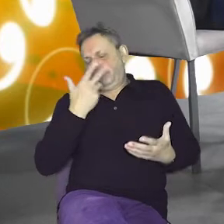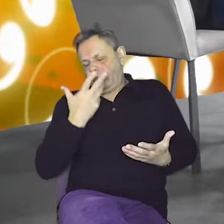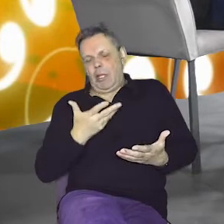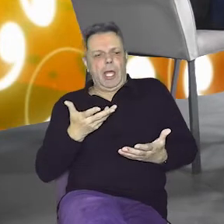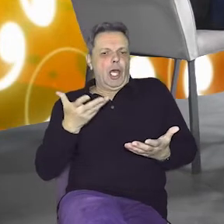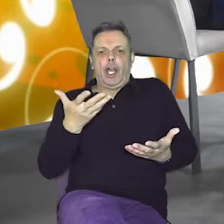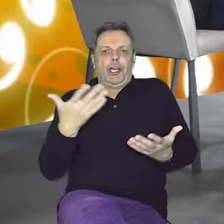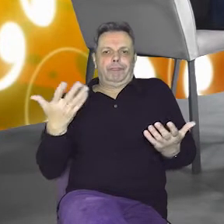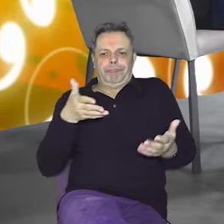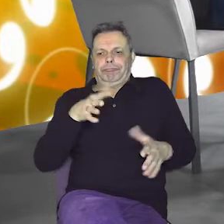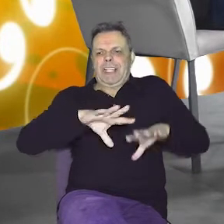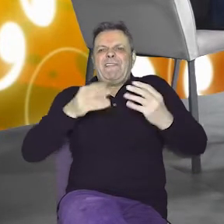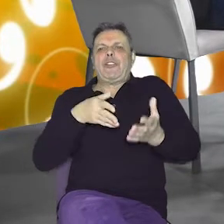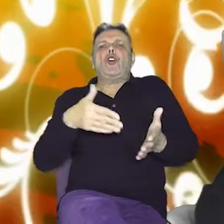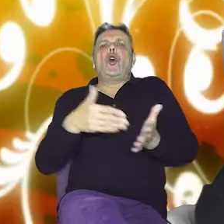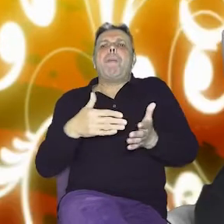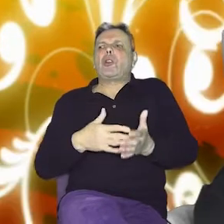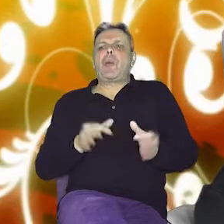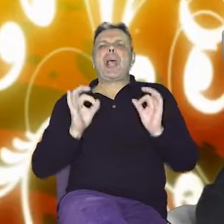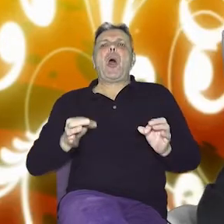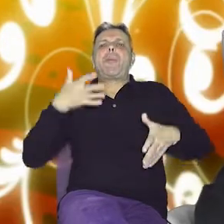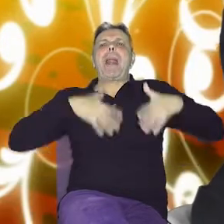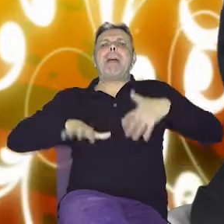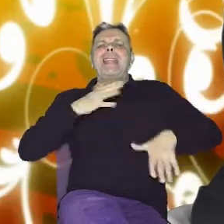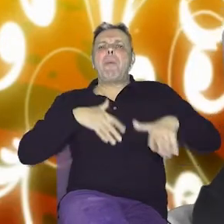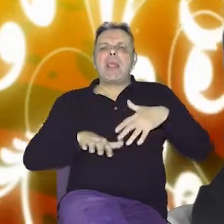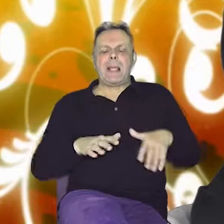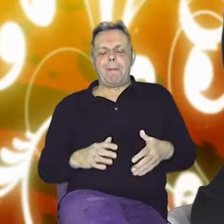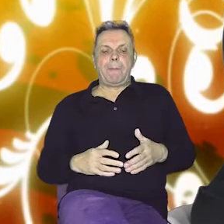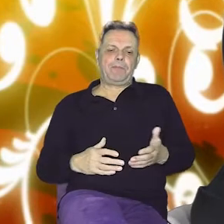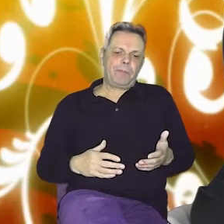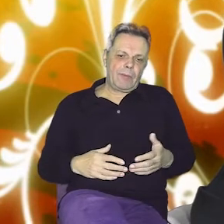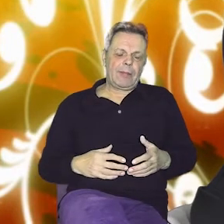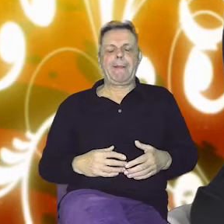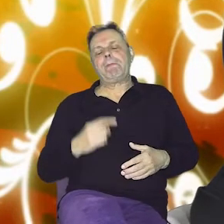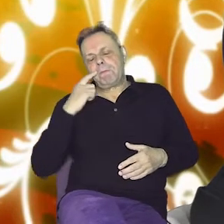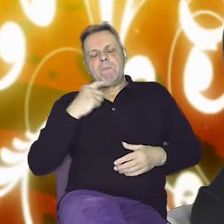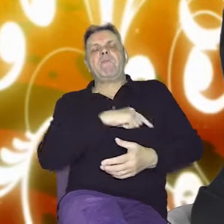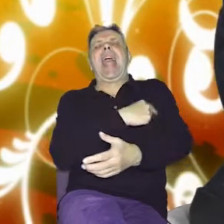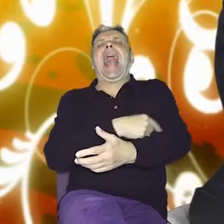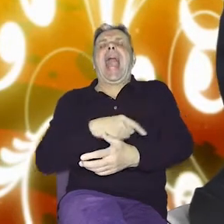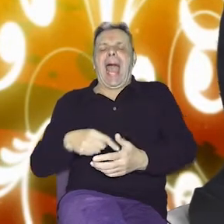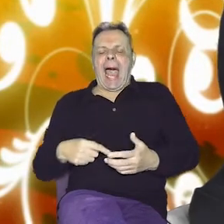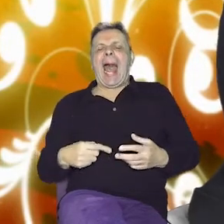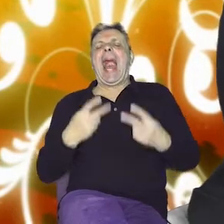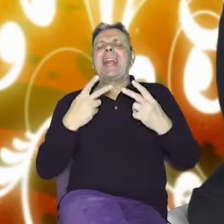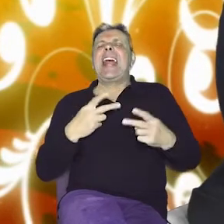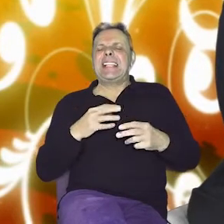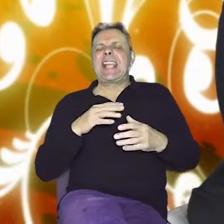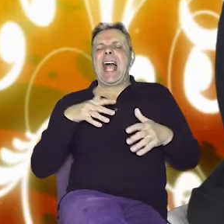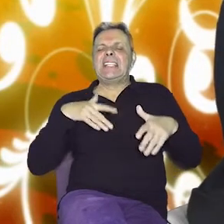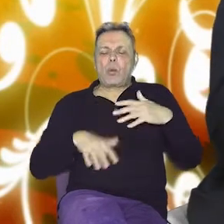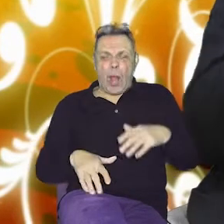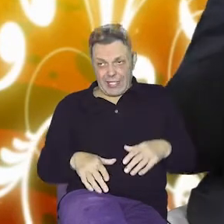normalan metabolizam. A kod, ista priča je kod arterijske cirkulacije, vrlo slična priča je